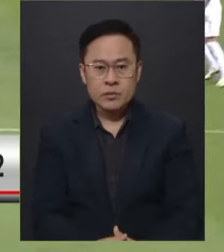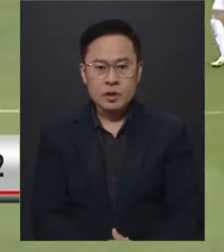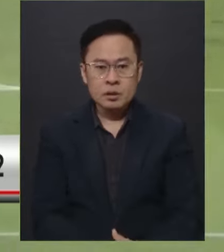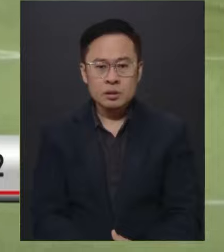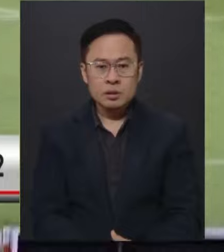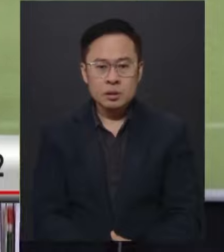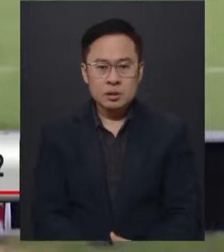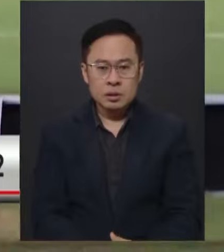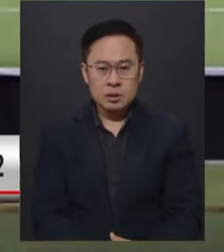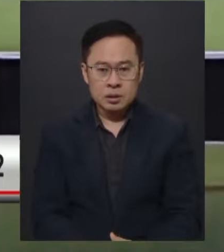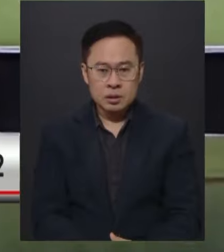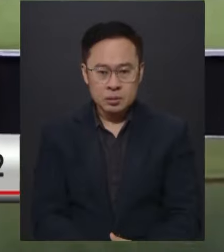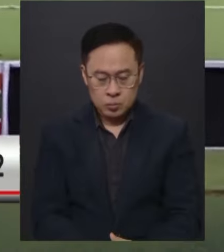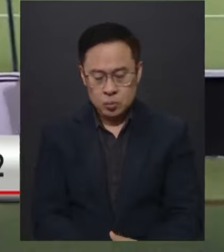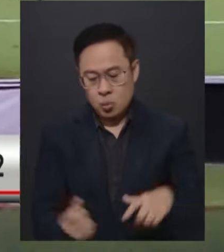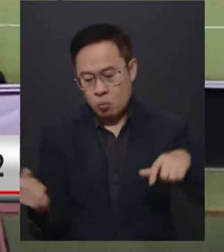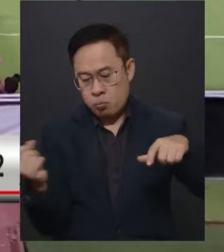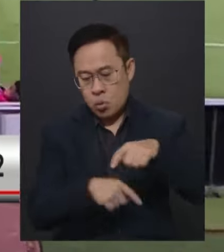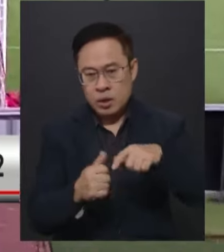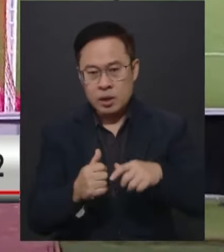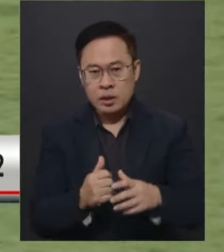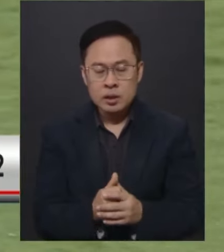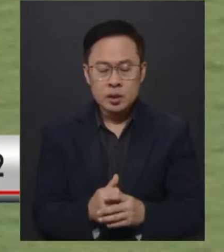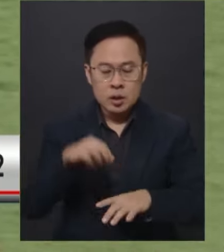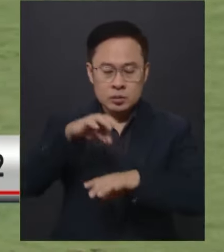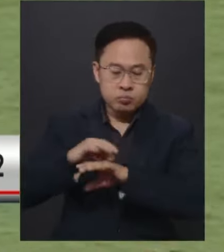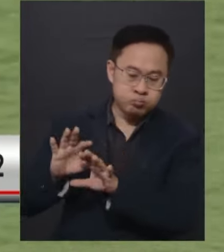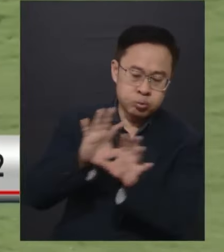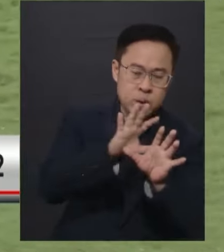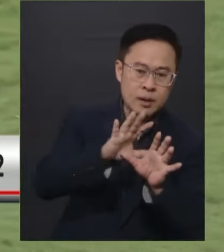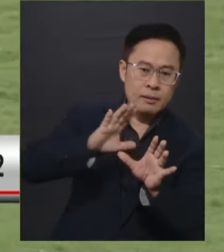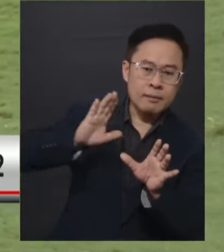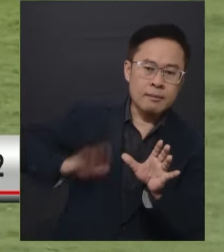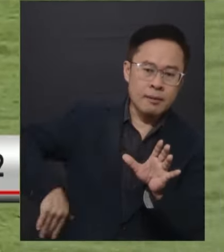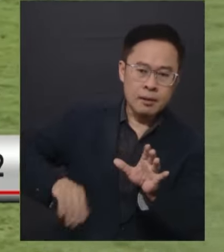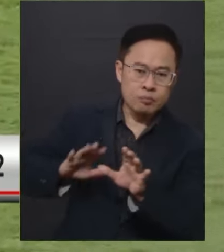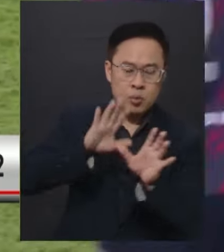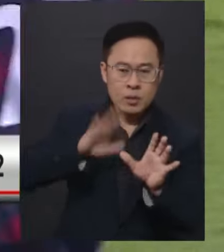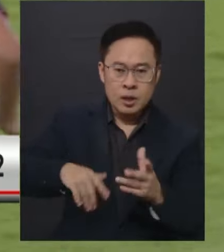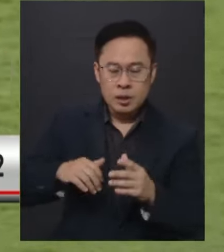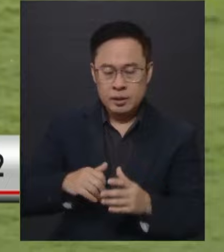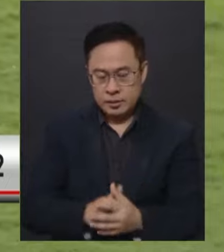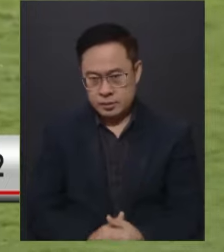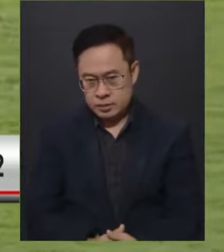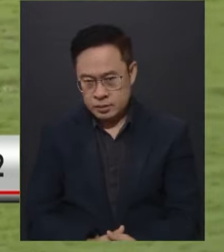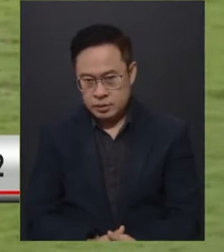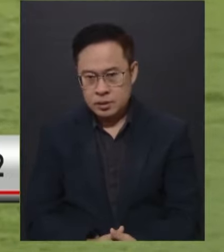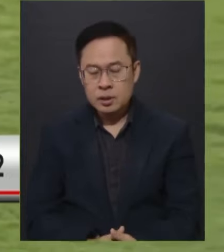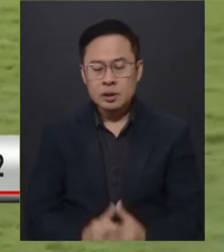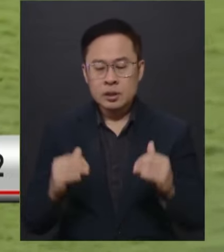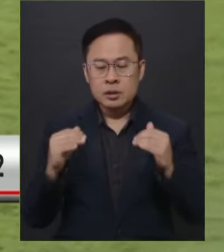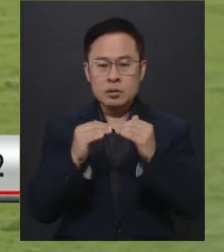Playแล้วเพอีกครับผู้สาตูแบงคอกอย่างวรุฒเมฆมุสิเนี่ยพุ่งไม่ทันนะครับ